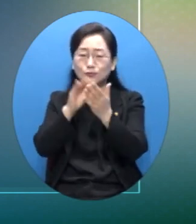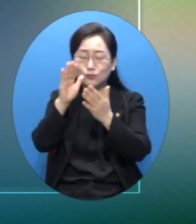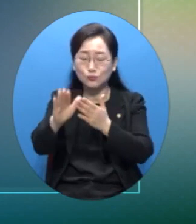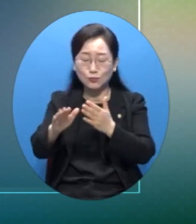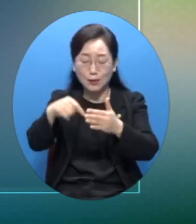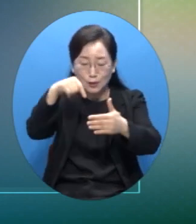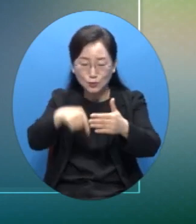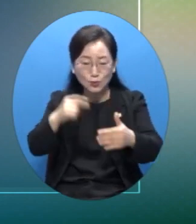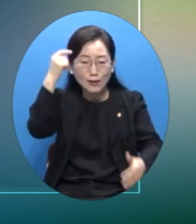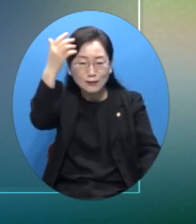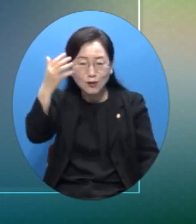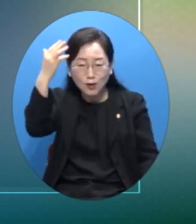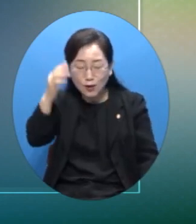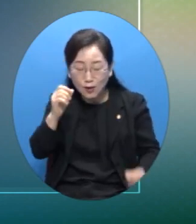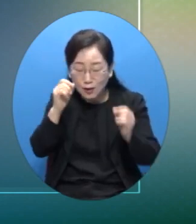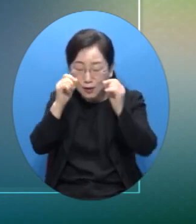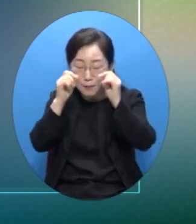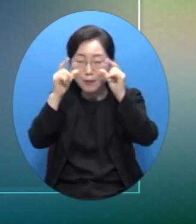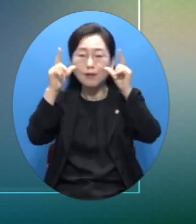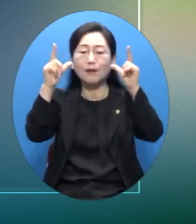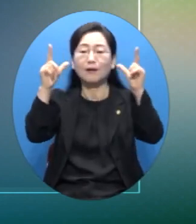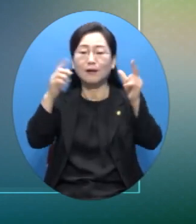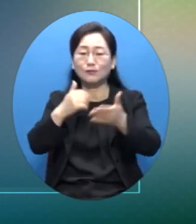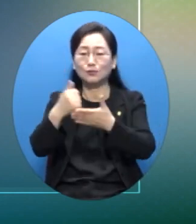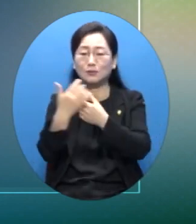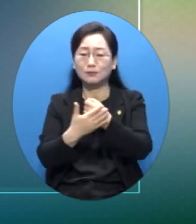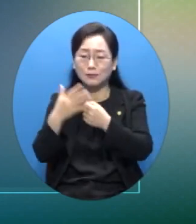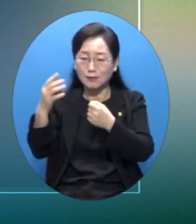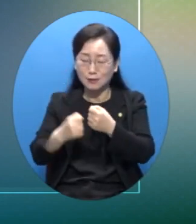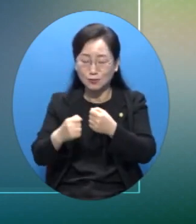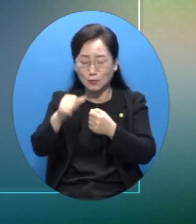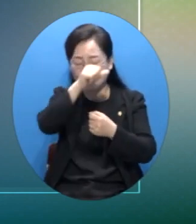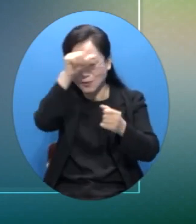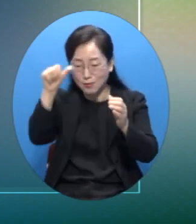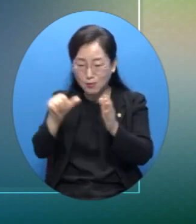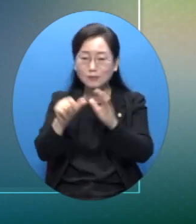영적인 면에서 눈을 떠서 주님의 은혜 가운데 한평생 살면서